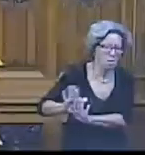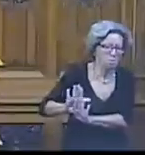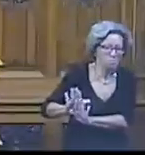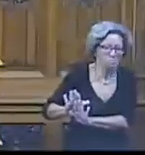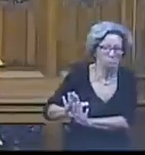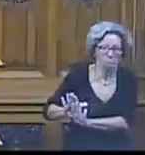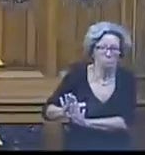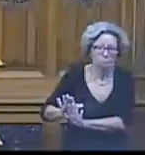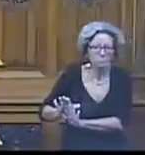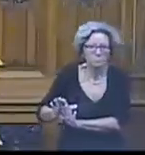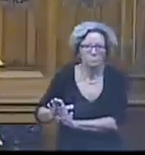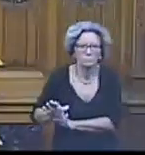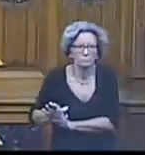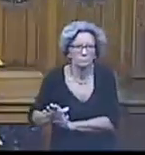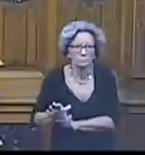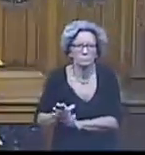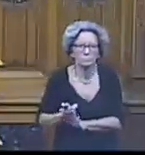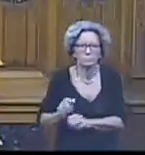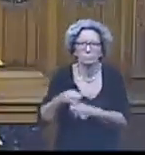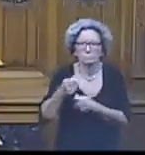backyard.